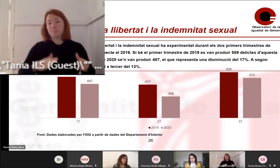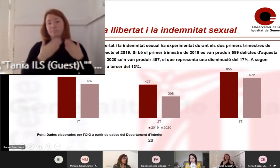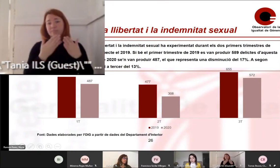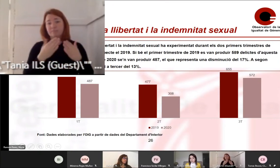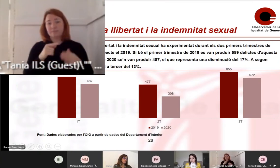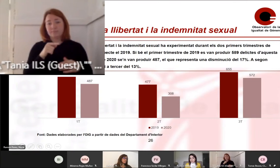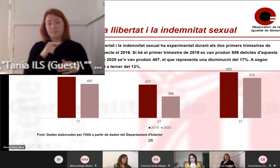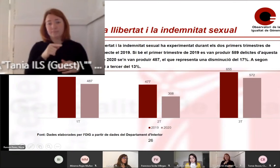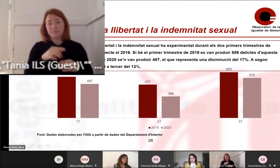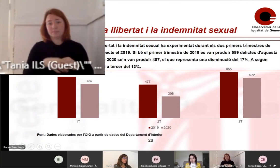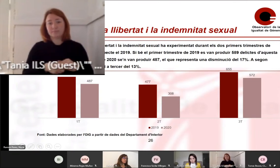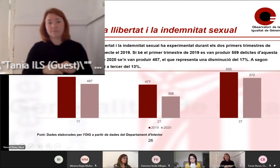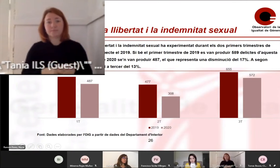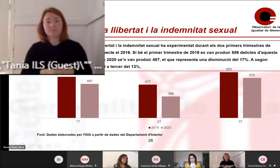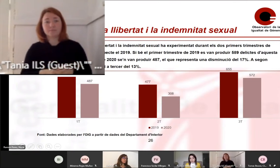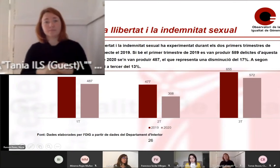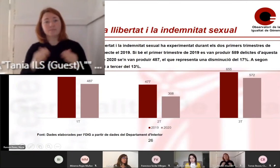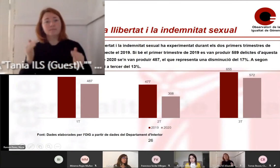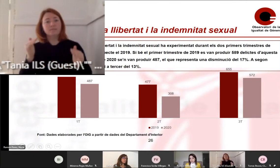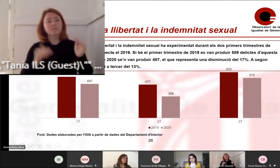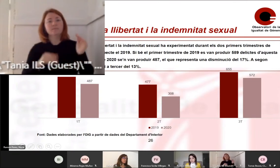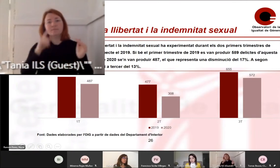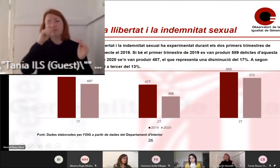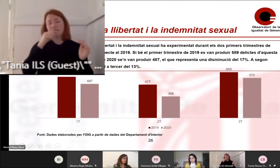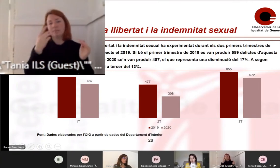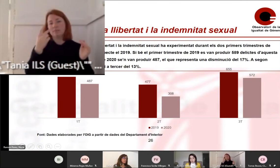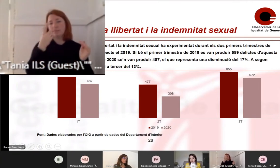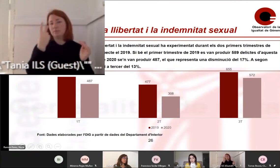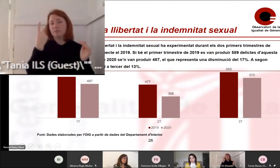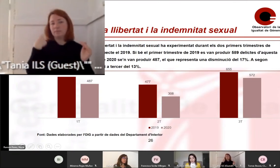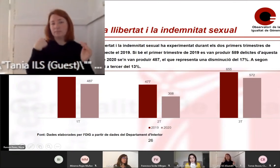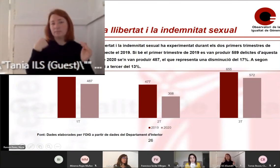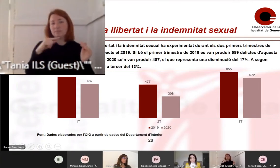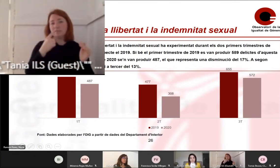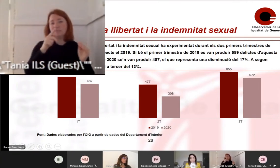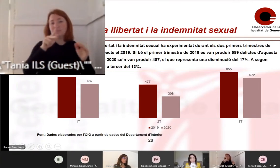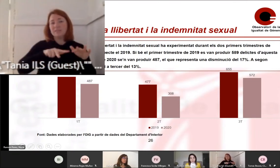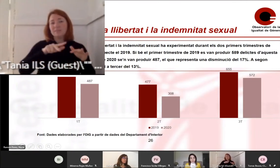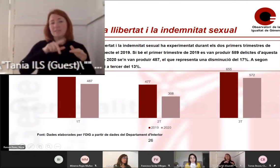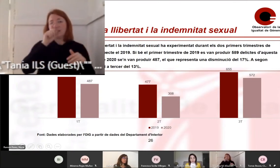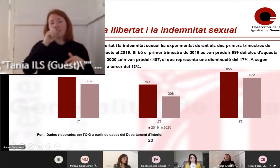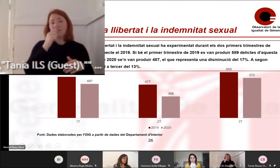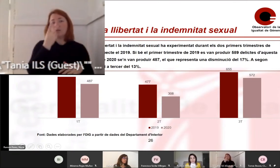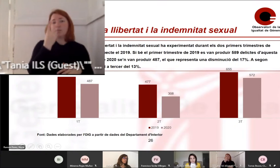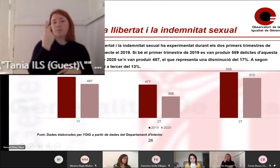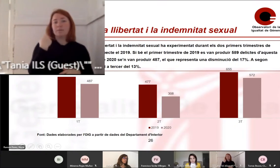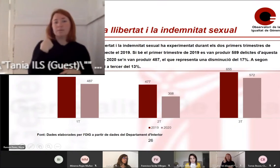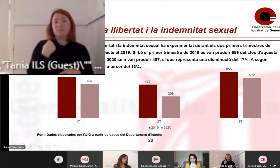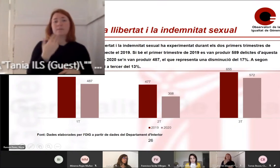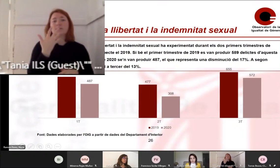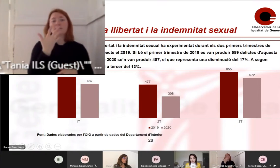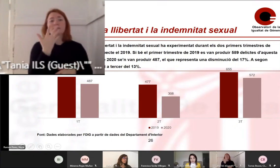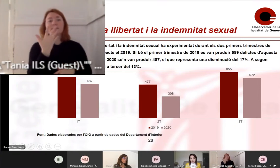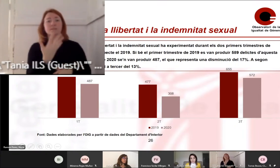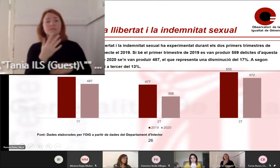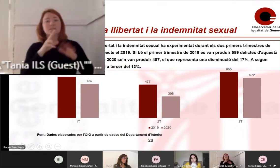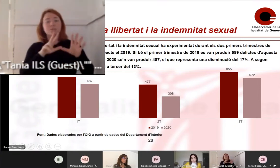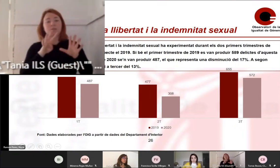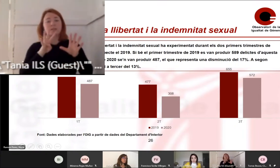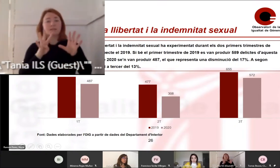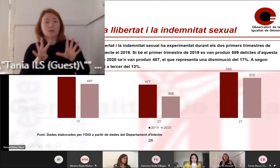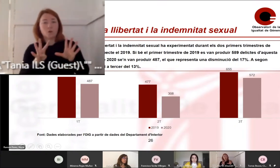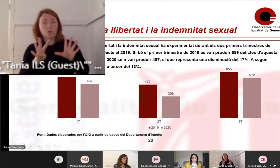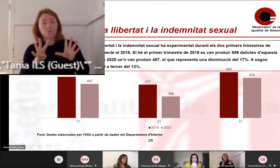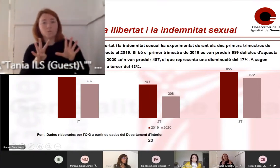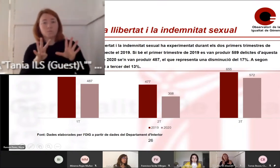davallada important respecte al 2019. Si bé el primer trimestre del 2019 es van produir 589 delictes d'aquesta naturalesa, en el